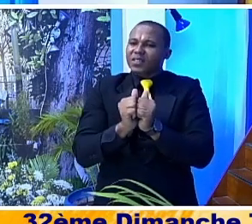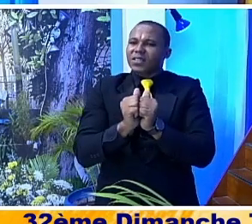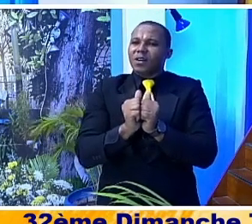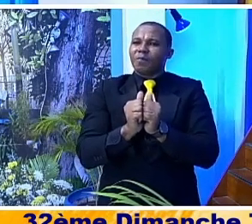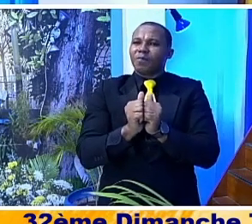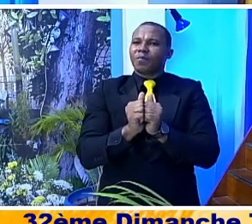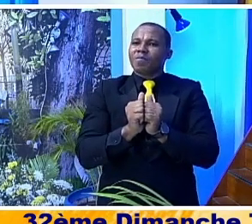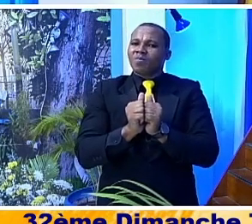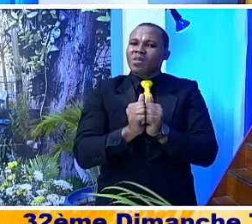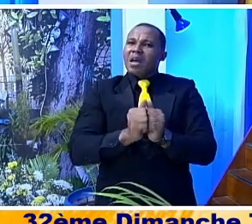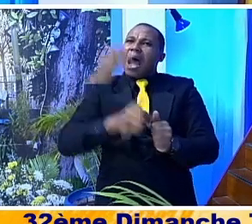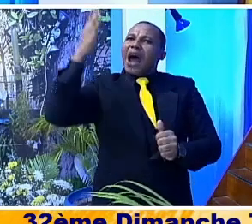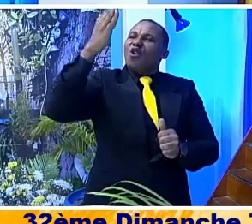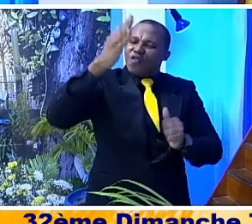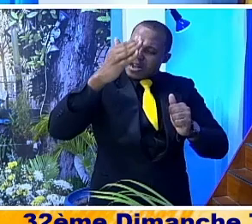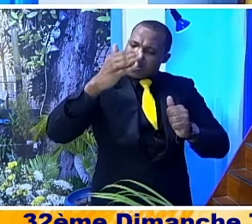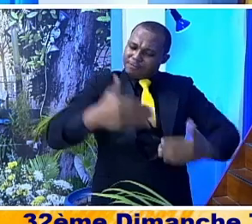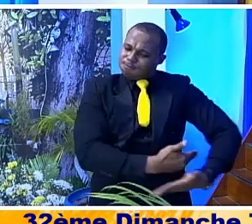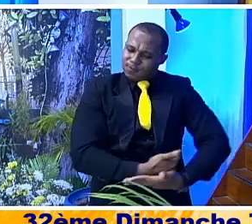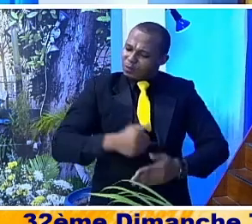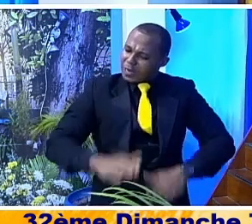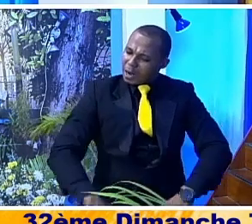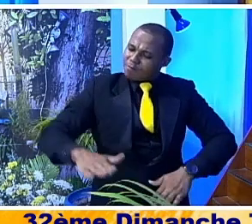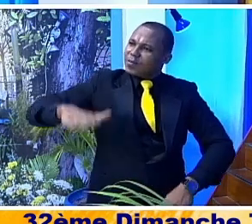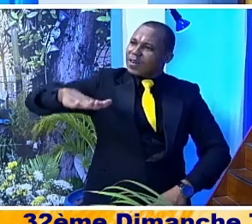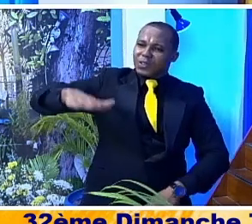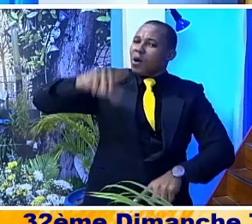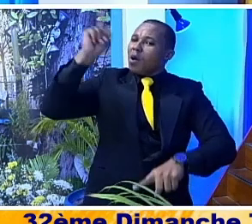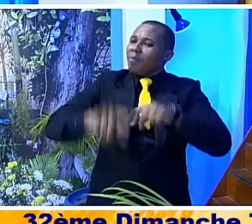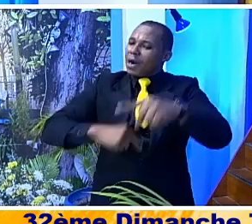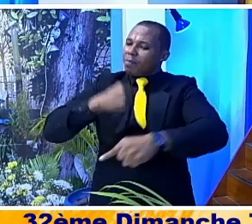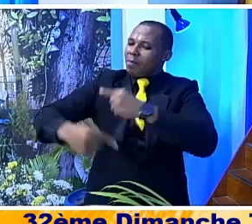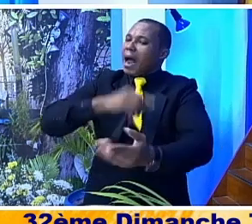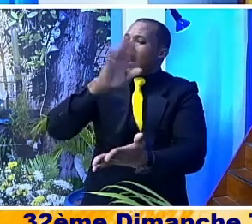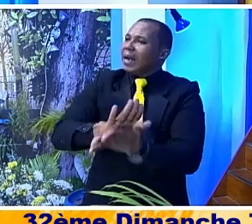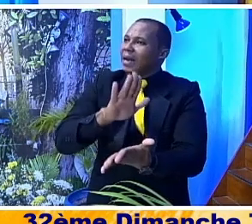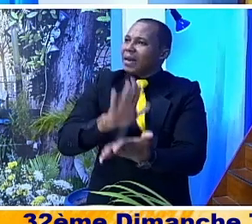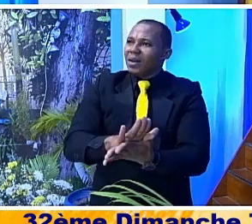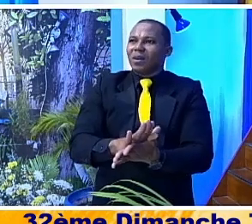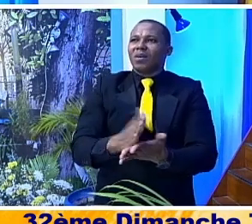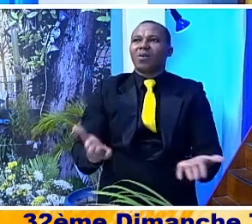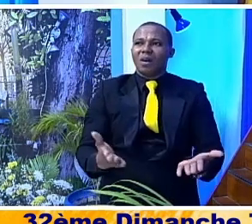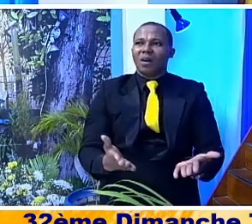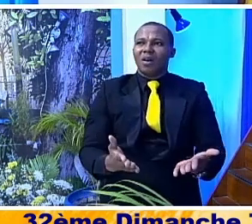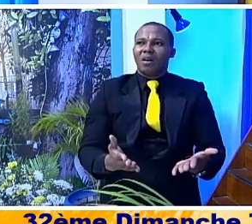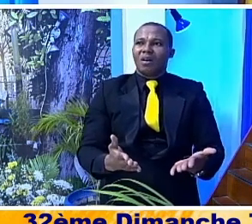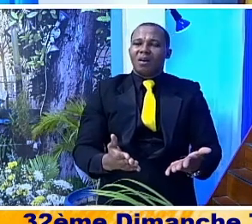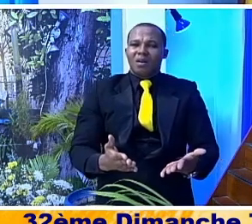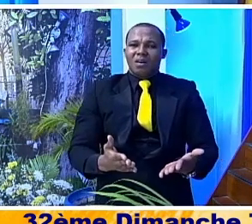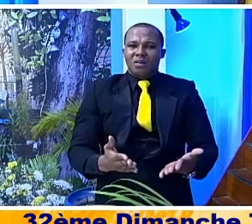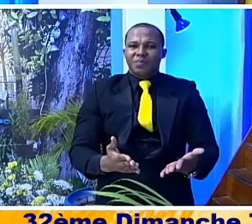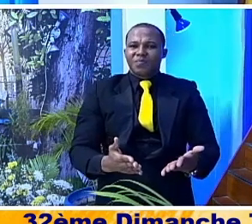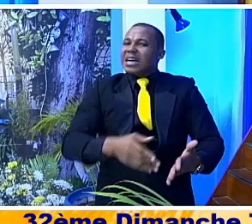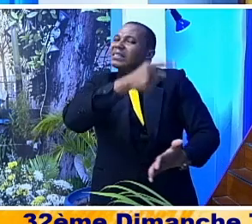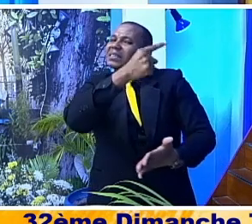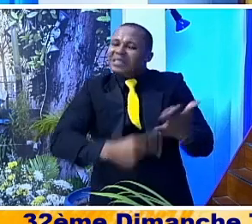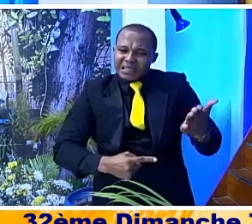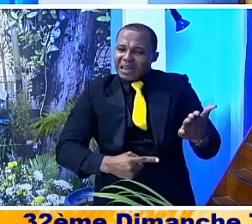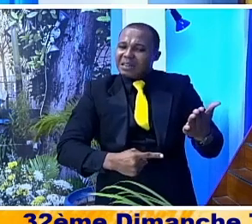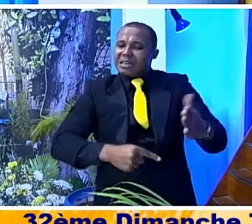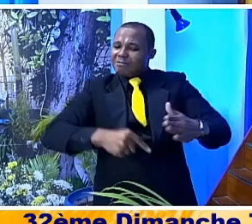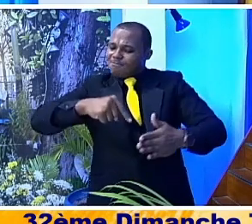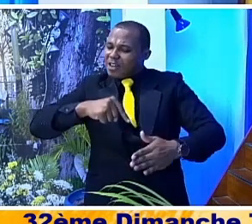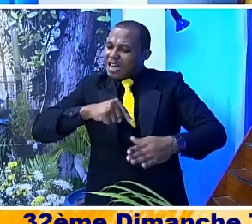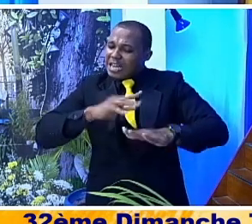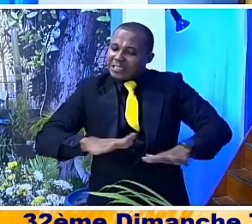ti moun ka grandi? Pour même l'école, yo pa ka balé. Quand yon ti moun ka l'école, il fait deux jours par semaine dans l'école, qui ça le pral kon li là? Bon, il y a des gens